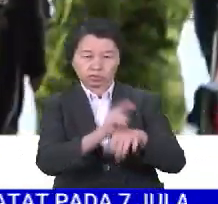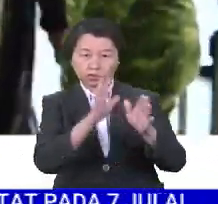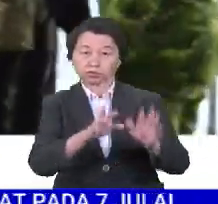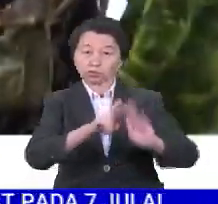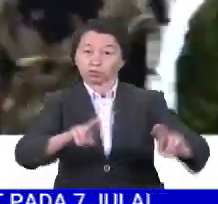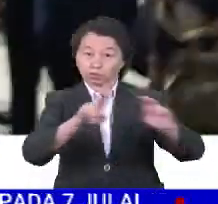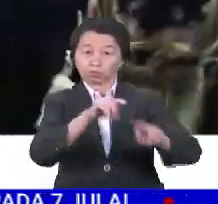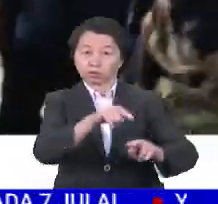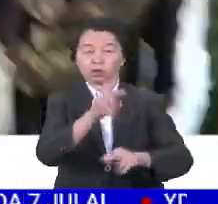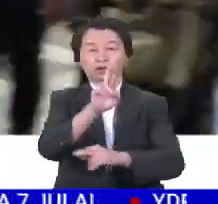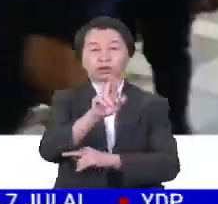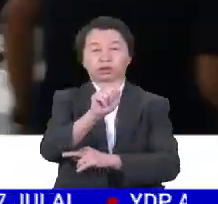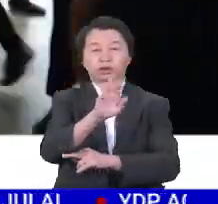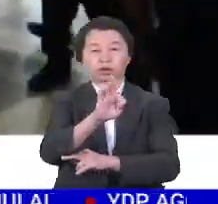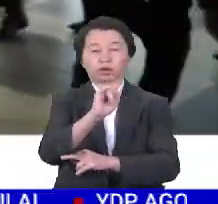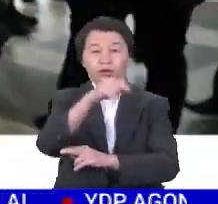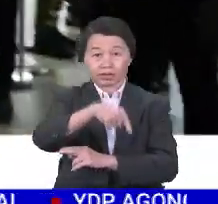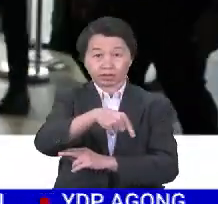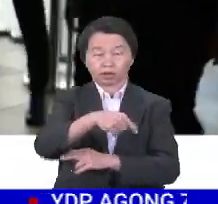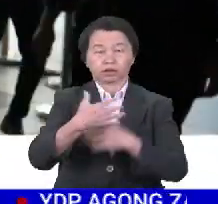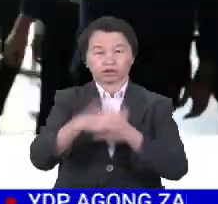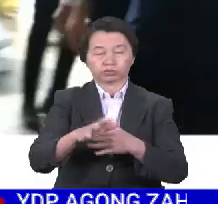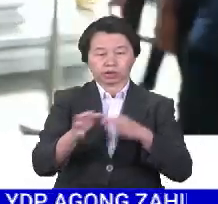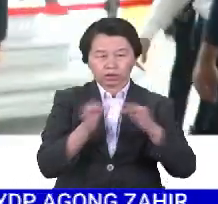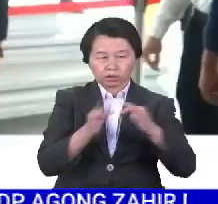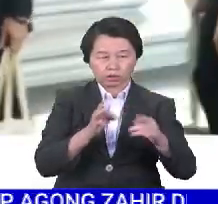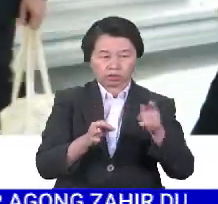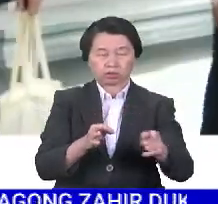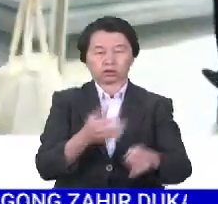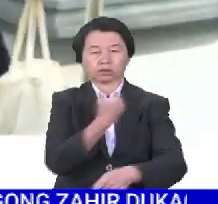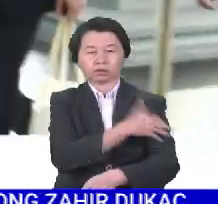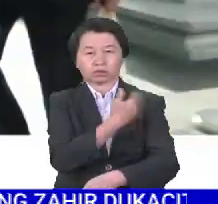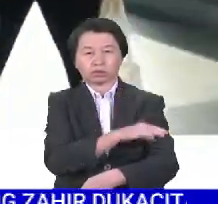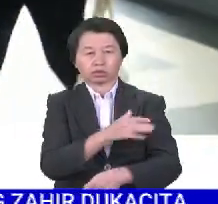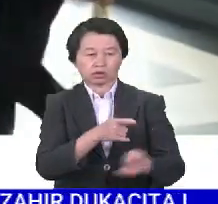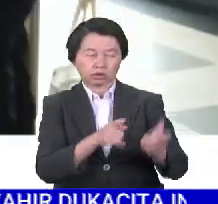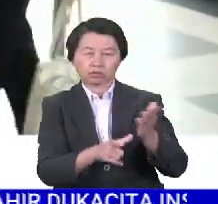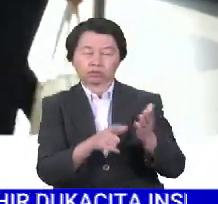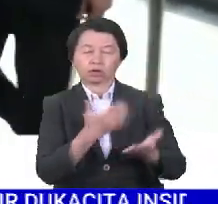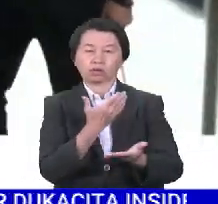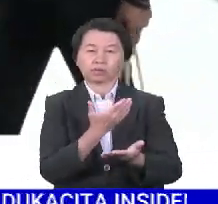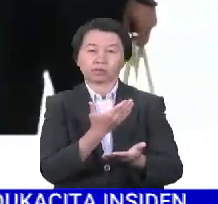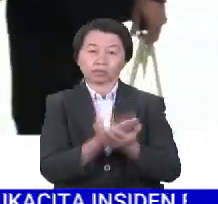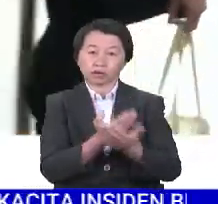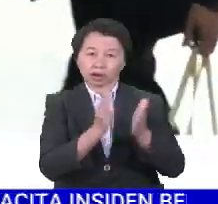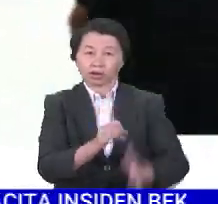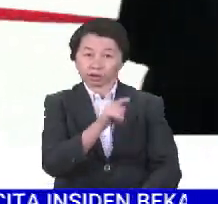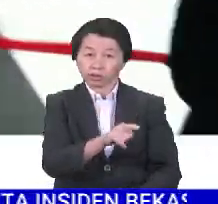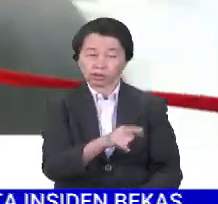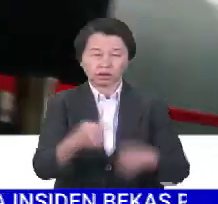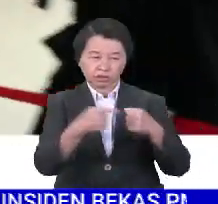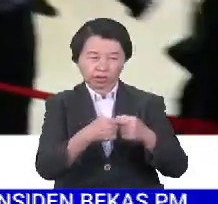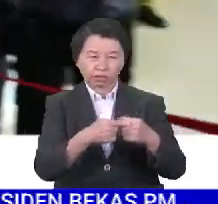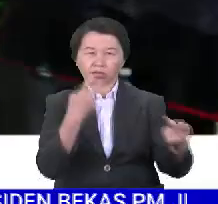kes iaitu Rafiq Hakim Razali. Ia selepas keterangan bekas penolong bendahari Armada Parti Bersatu itu